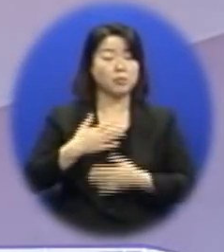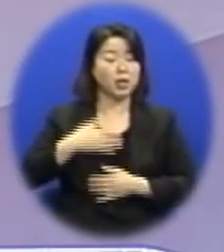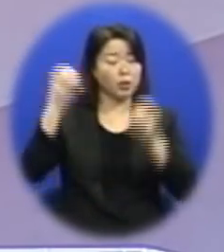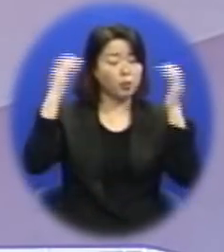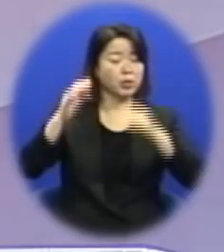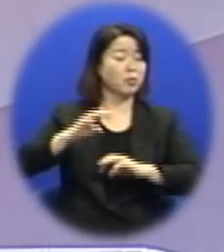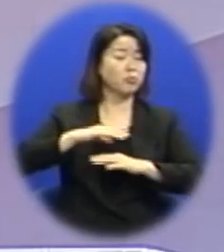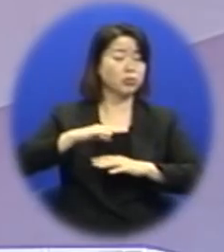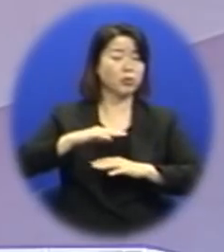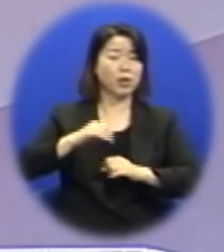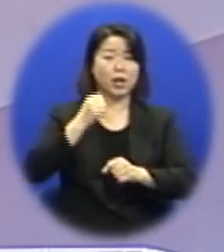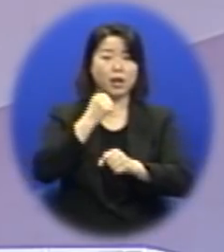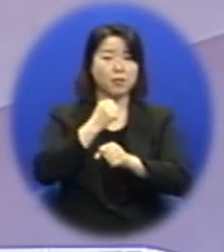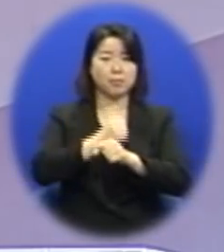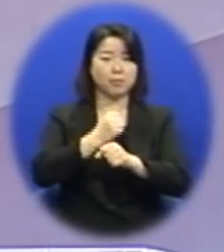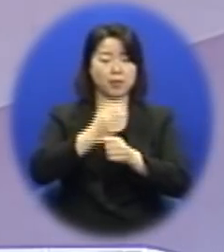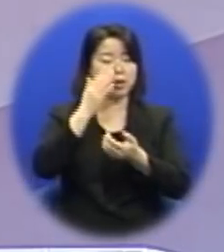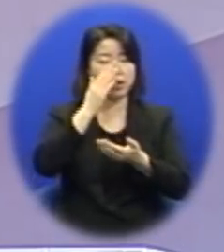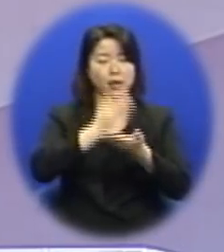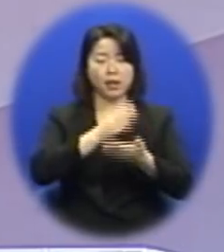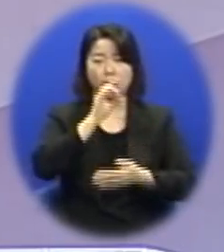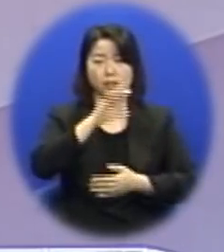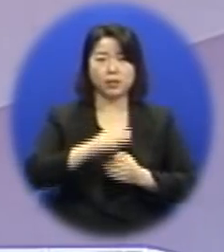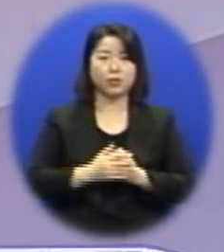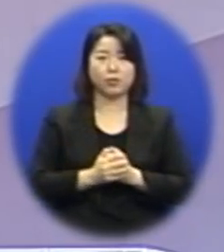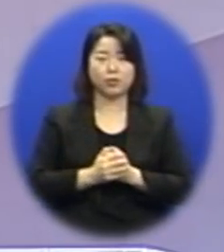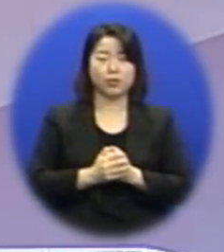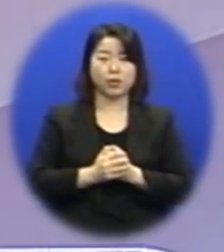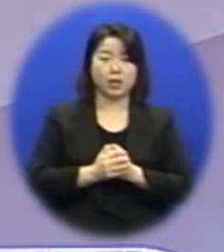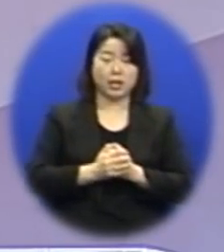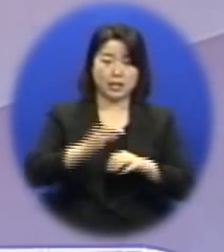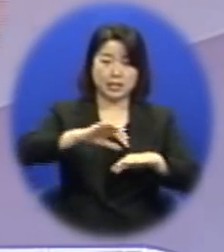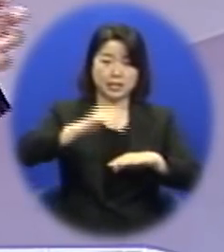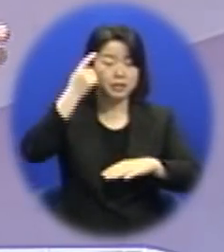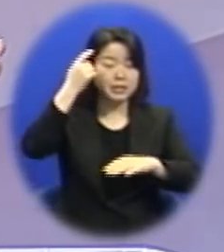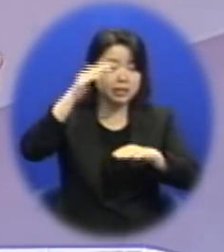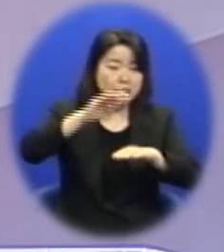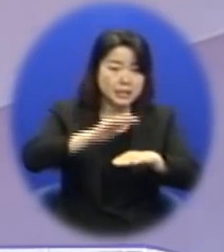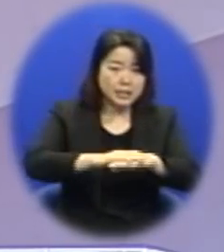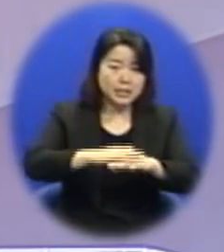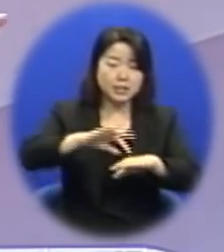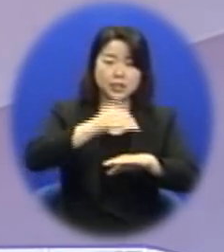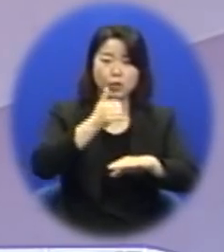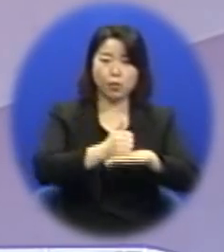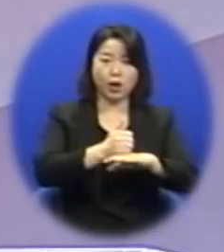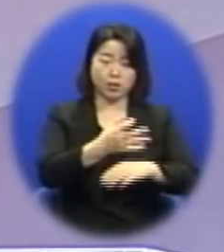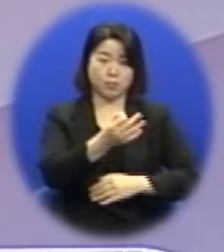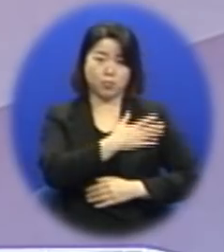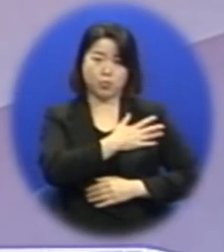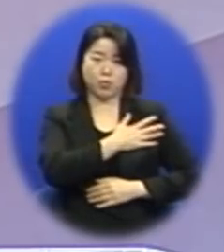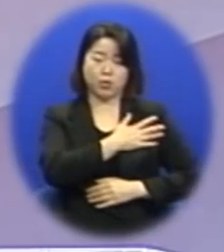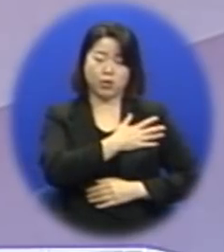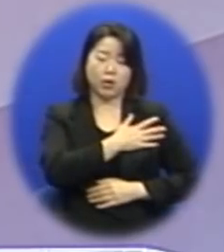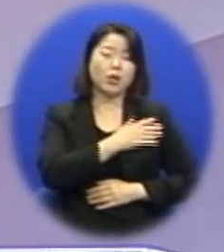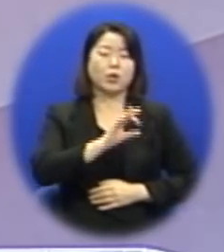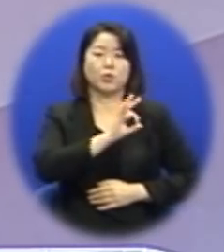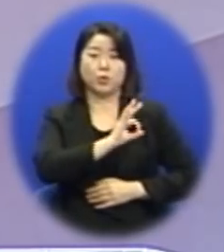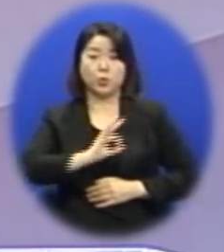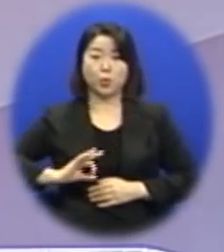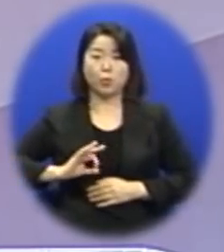것도 아닙니다 여러분 솔로몬의 부보다 욥의 고난이 훨씬 더 귀했어요